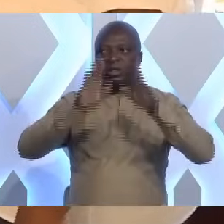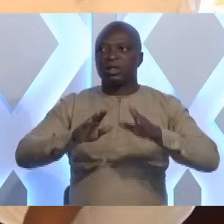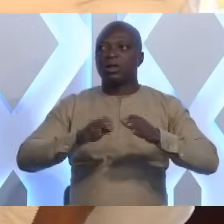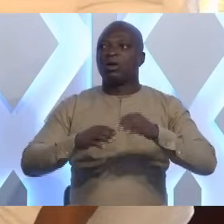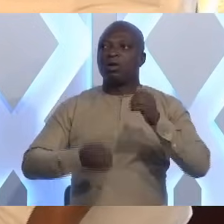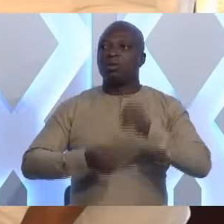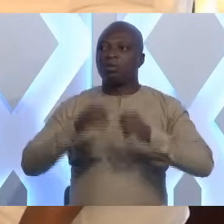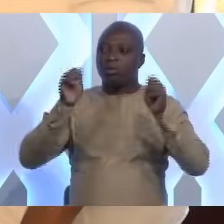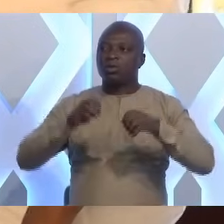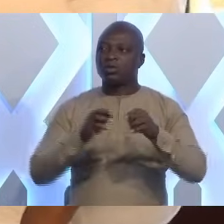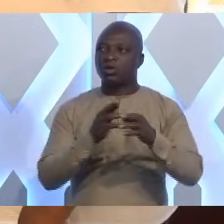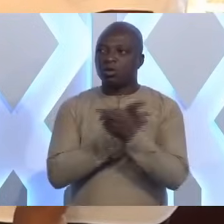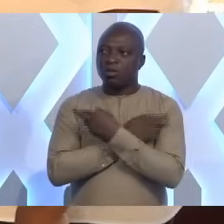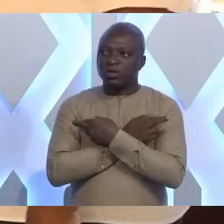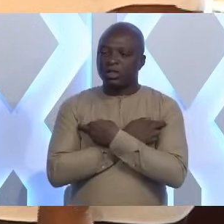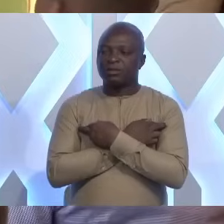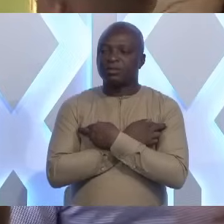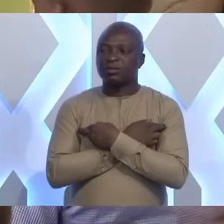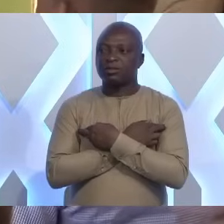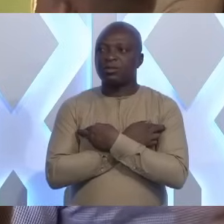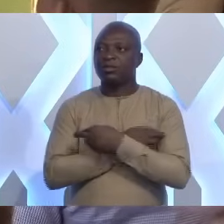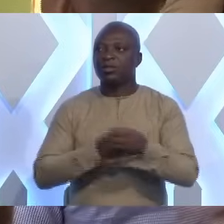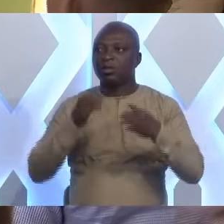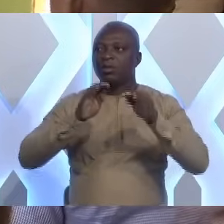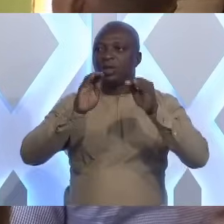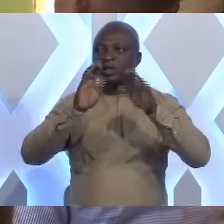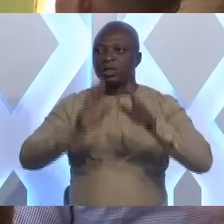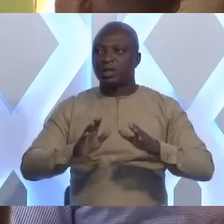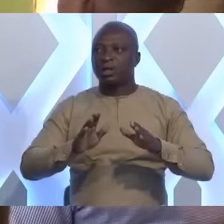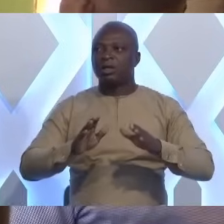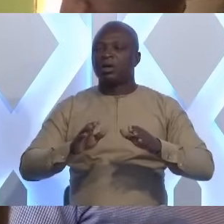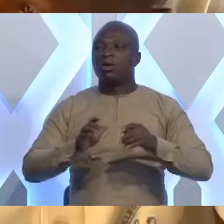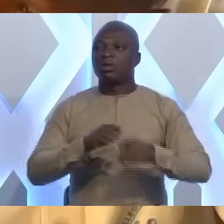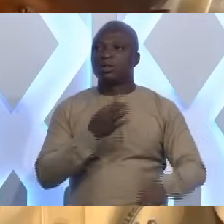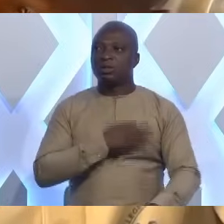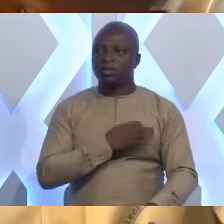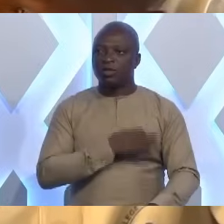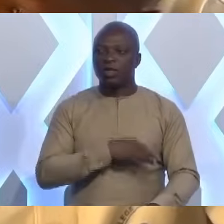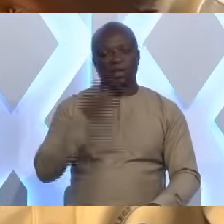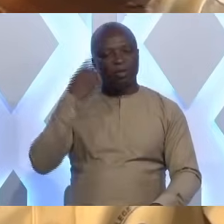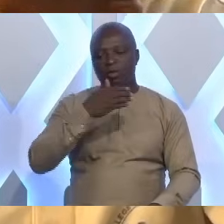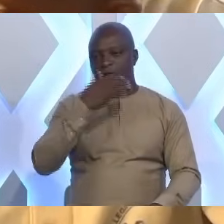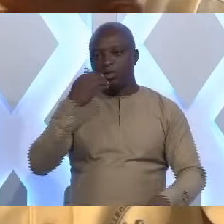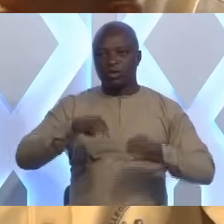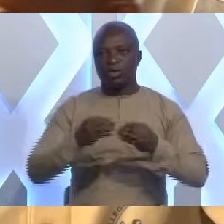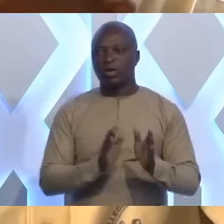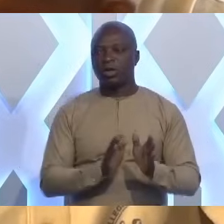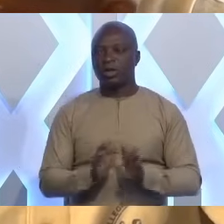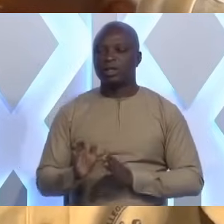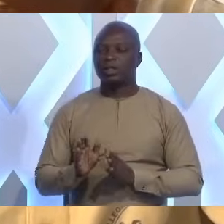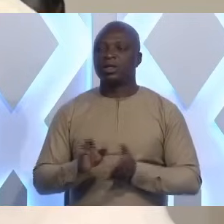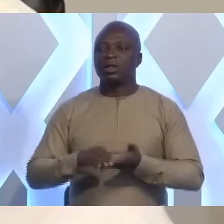se reposer et se ressourcer. Beaucoup d'enseignants en ont profité pour mieux se réorganiser. Les